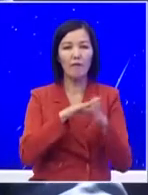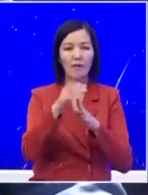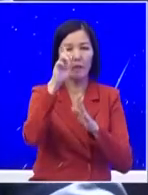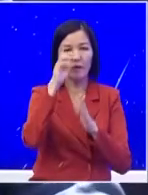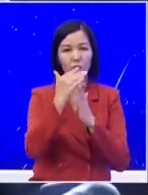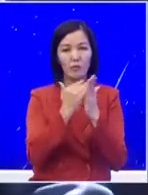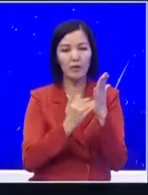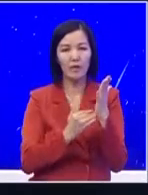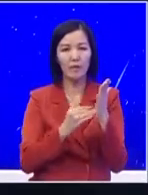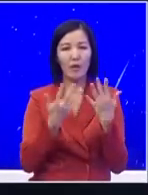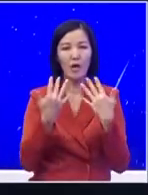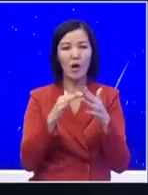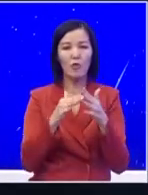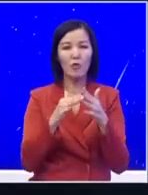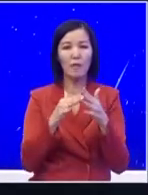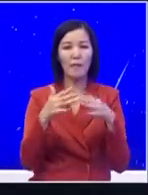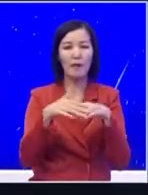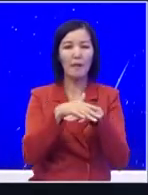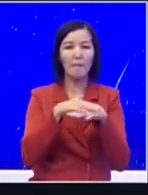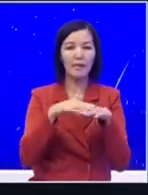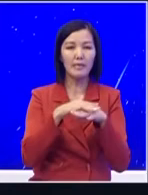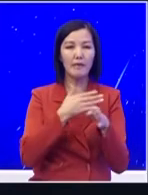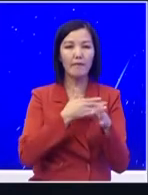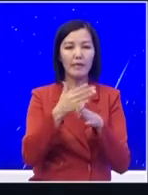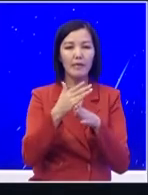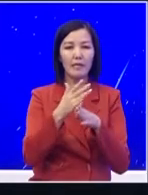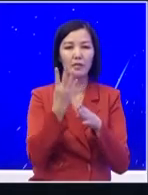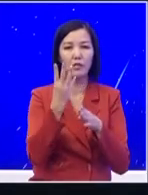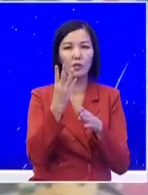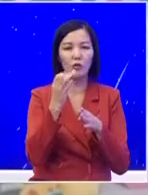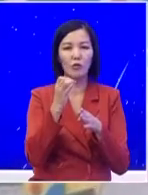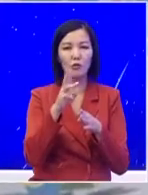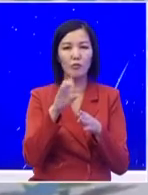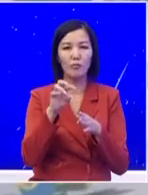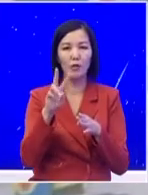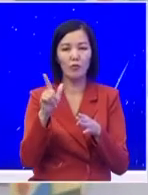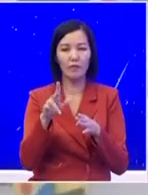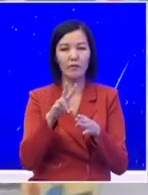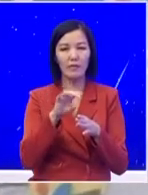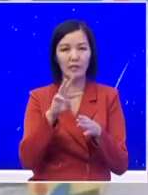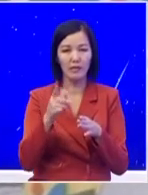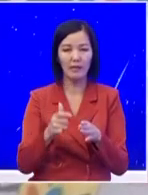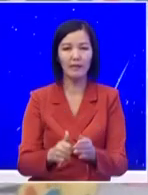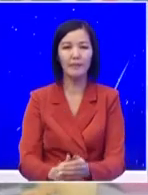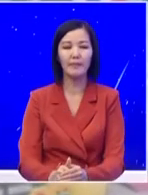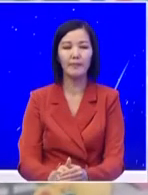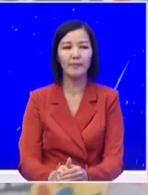государственной программы. Программы «Аулам Ельбисыгам» на эти цели было выделено порядка 400 миллионов тенге.